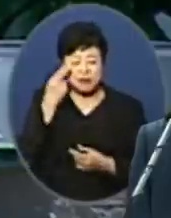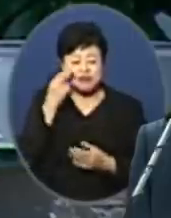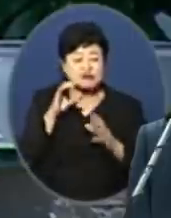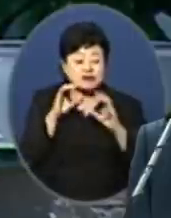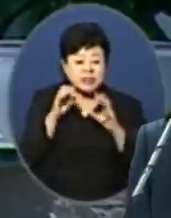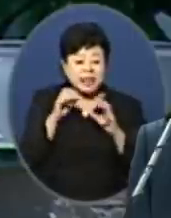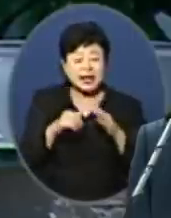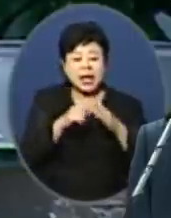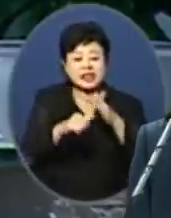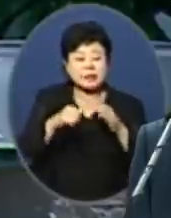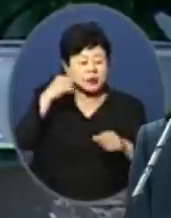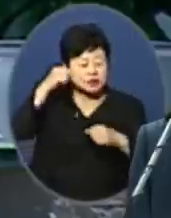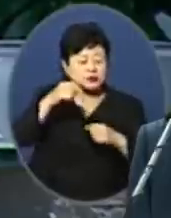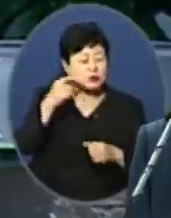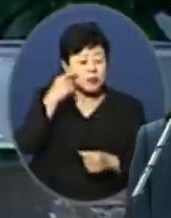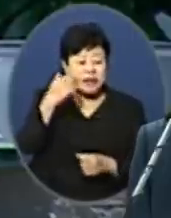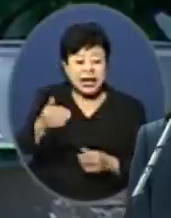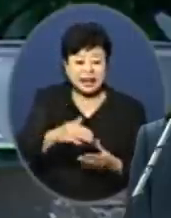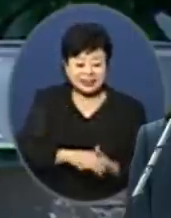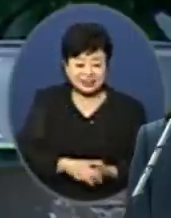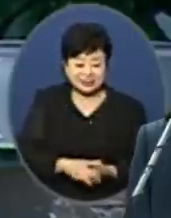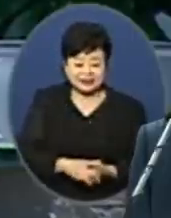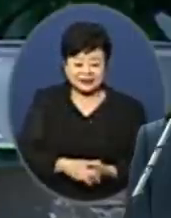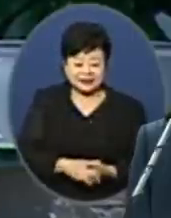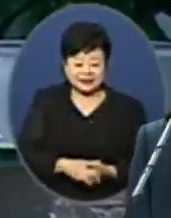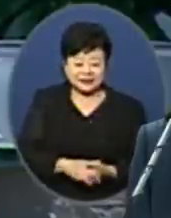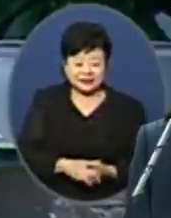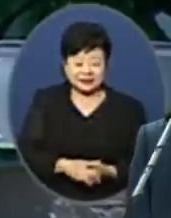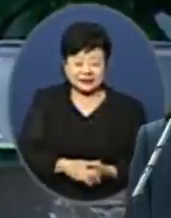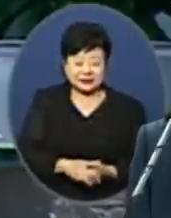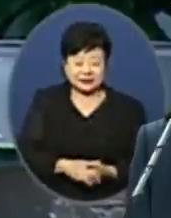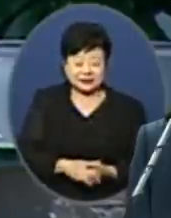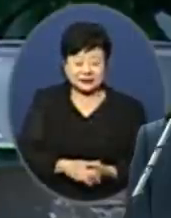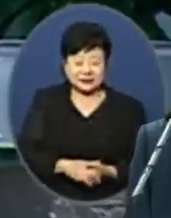미국을 대표하는 짐승은 무엇입니까? 근데 뭡니까?